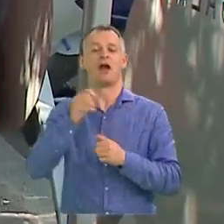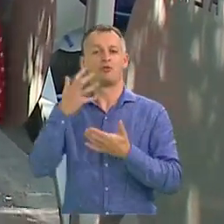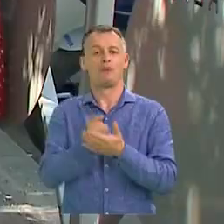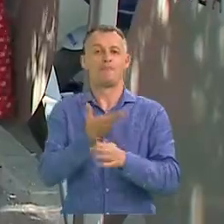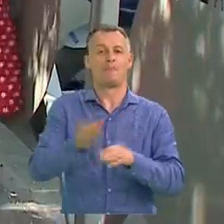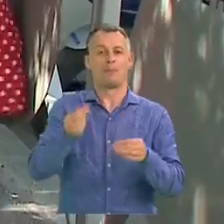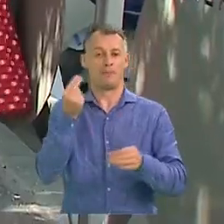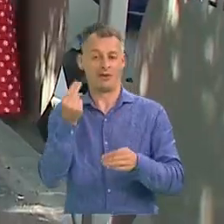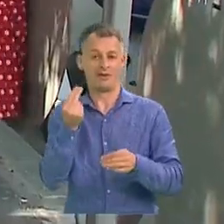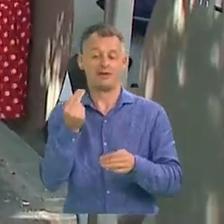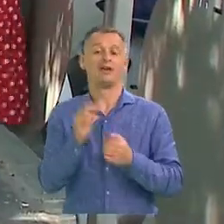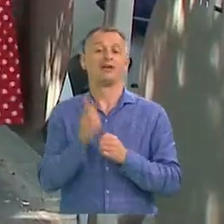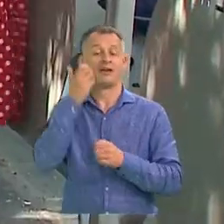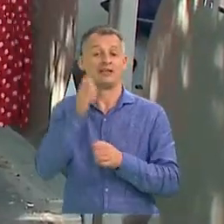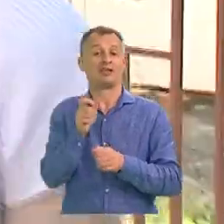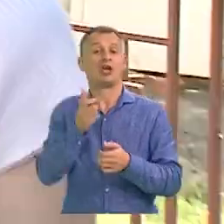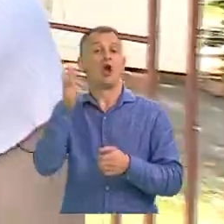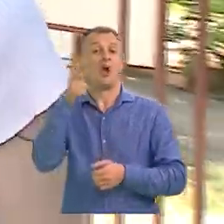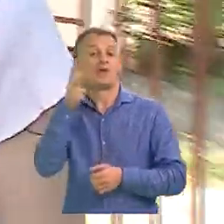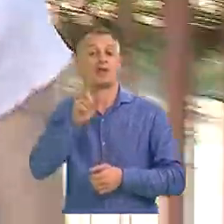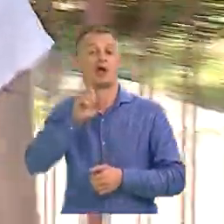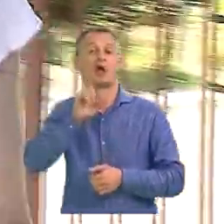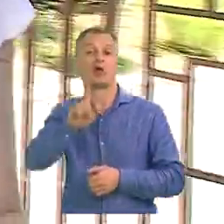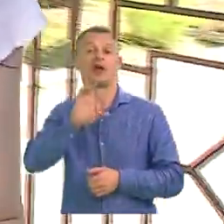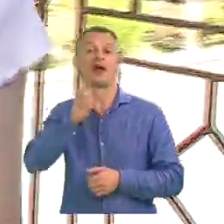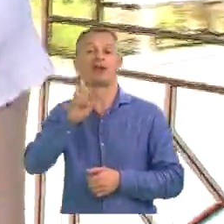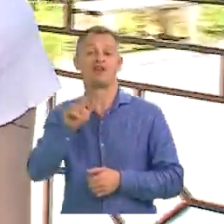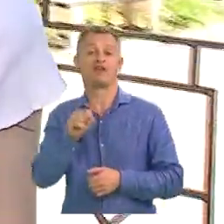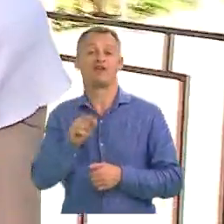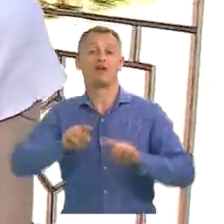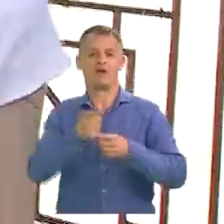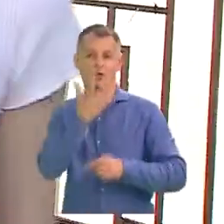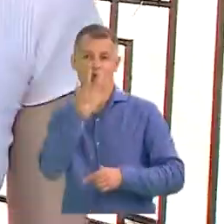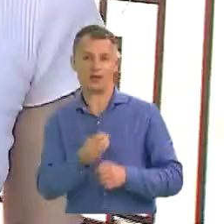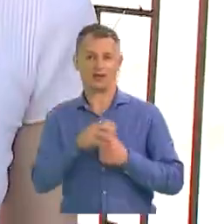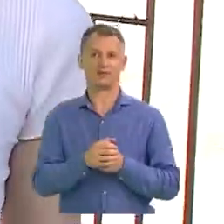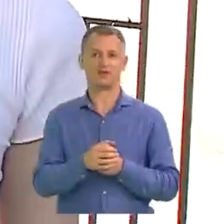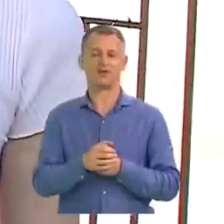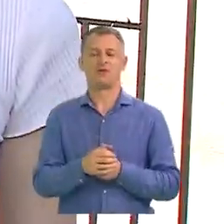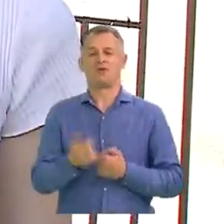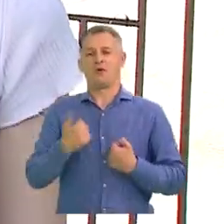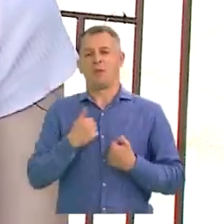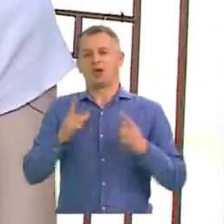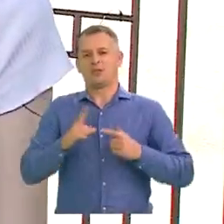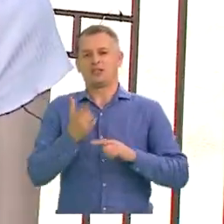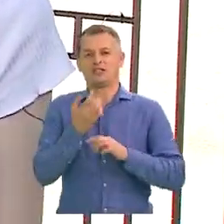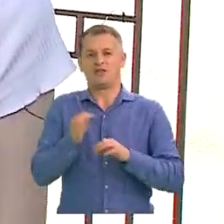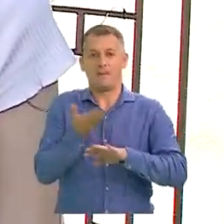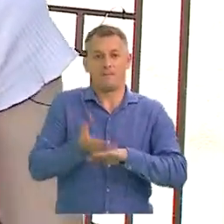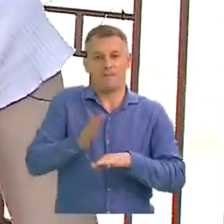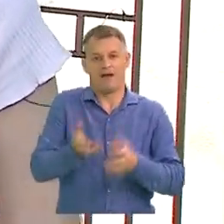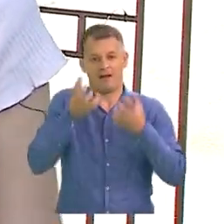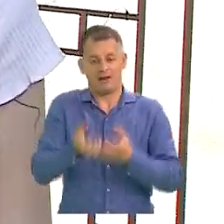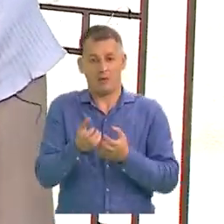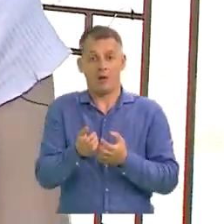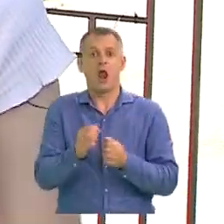când comedia lui Caragiale i-a întristat. A fost ok, n-a fost chiar atât de greu. Mă așteptam să pice mai greu, că la română a fost mai greuț